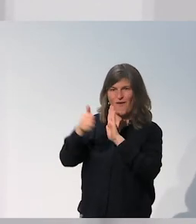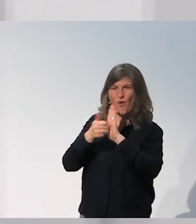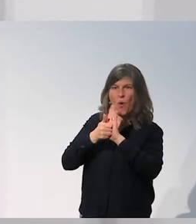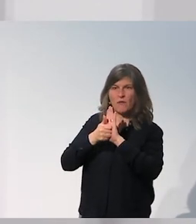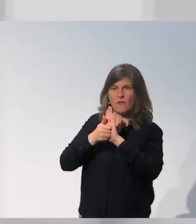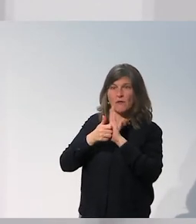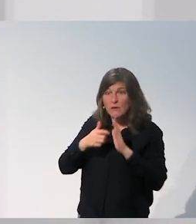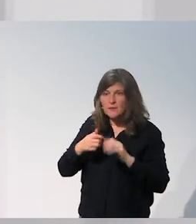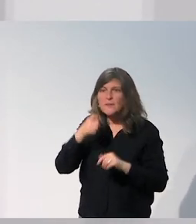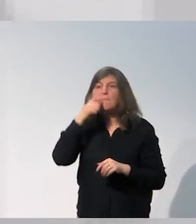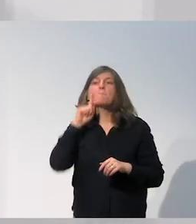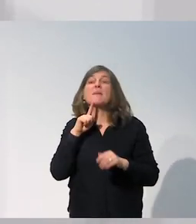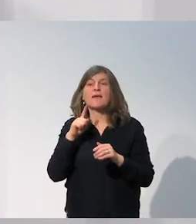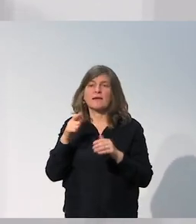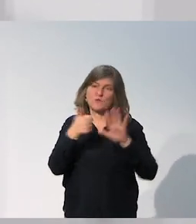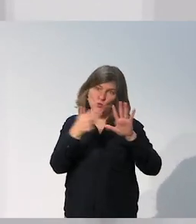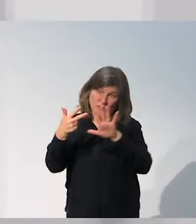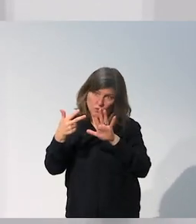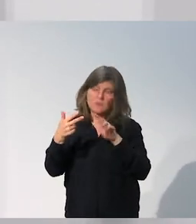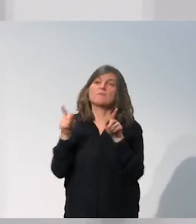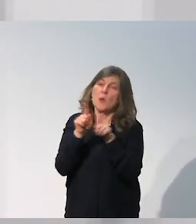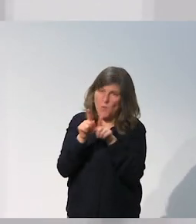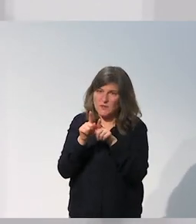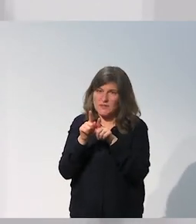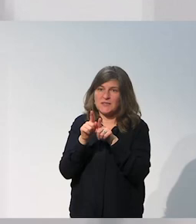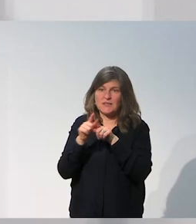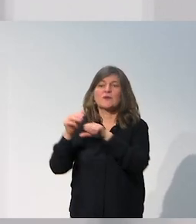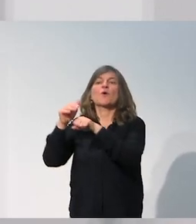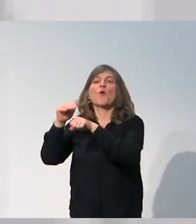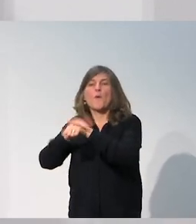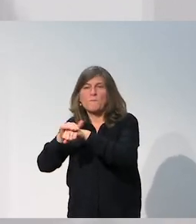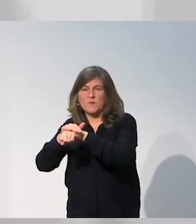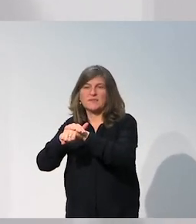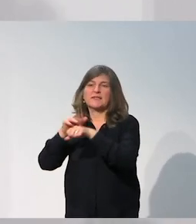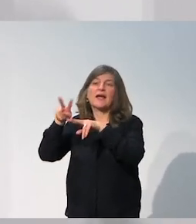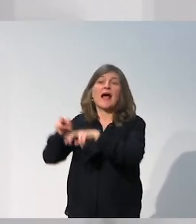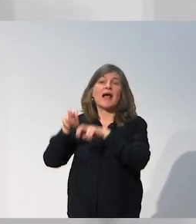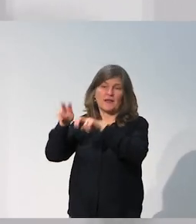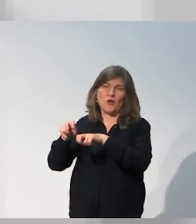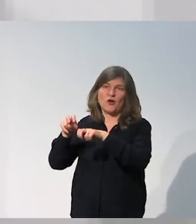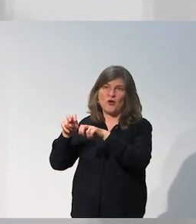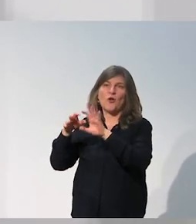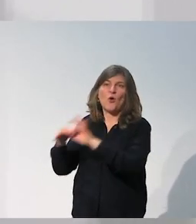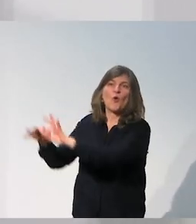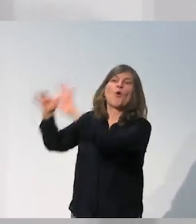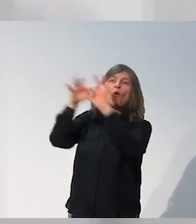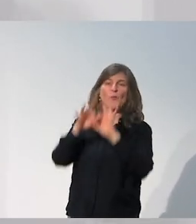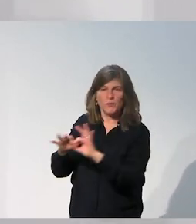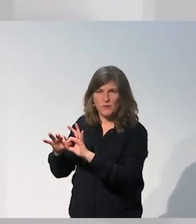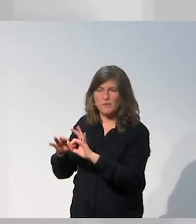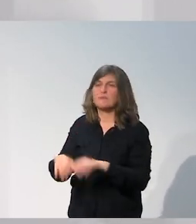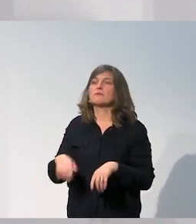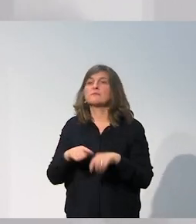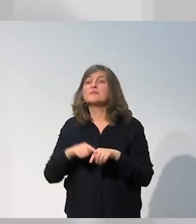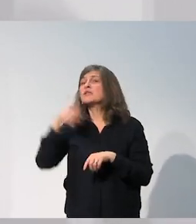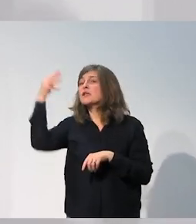en effet, mai 68 d'une part, d'autre part, et surtout la politique agricole commune, Giscard d'Estaing, ça veut